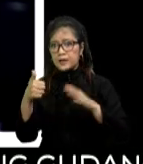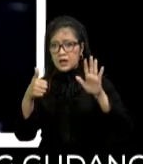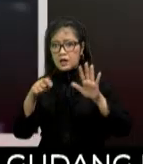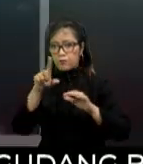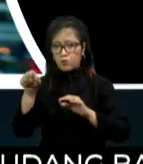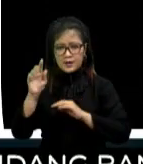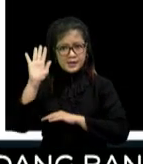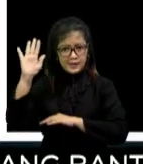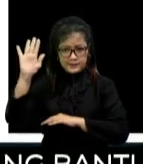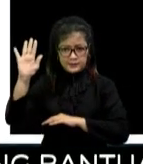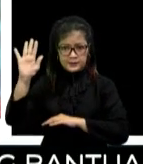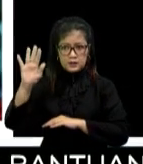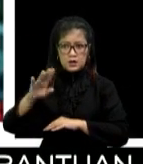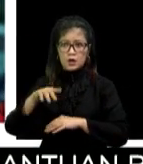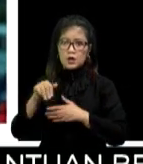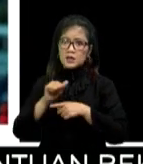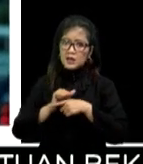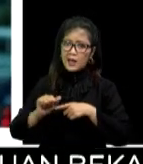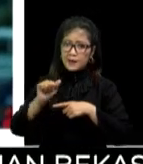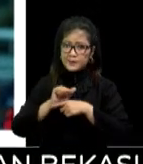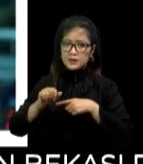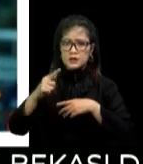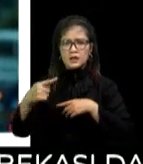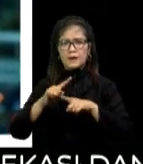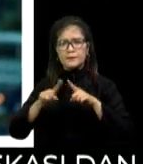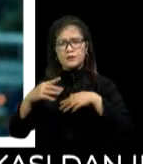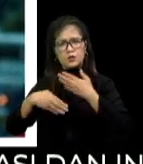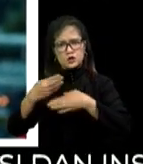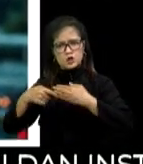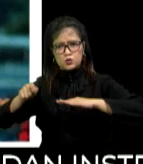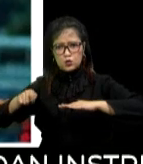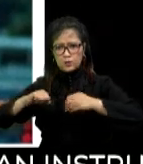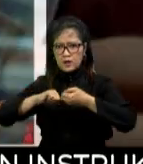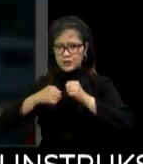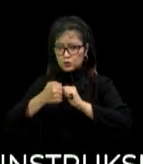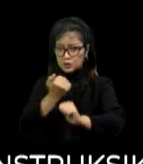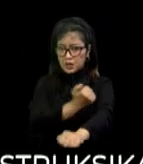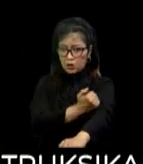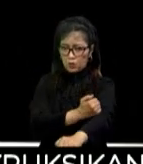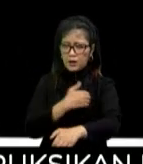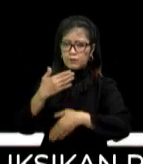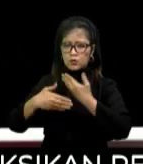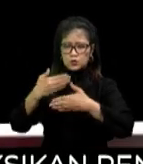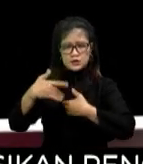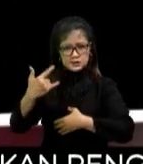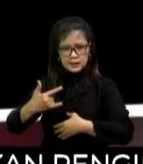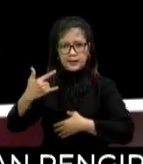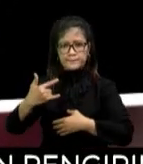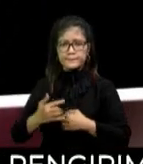meski rehabilitasi proses hukum just with terkait kasus penyalahgunaan narkoba tetap akan berjalan